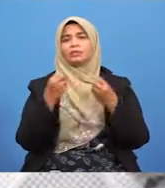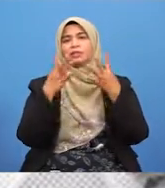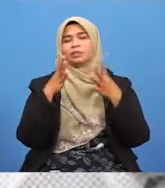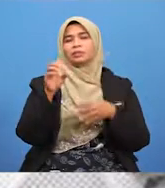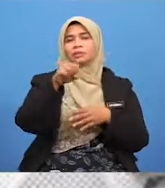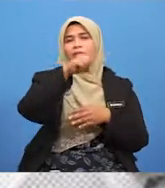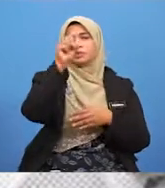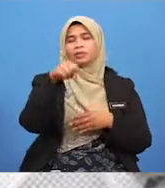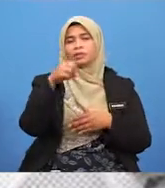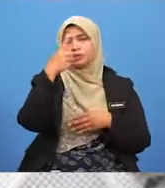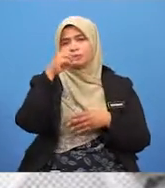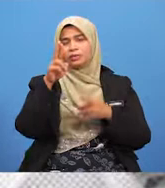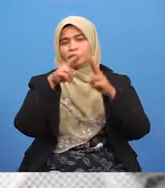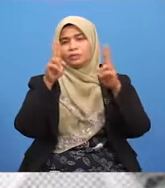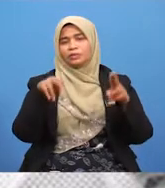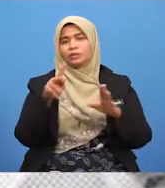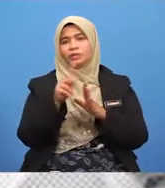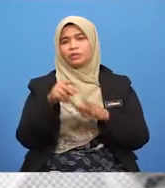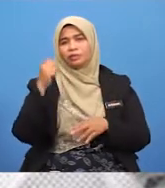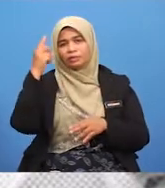Hai cukup